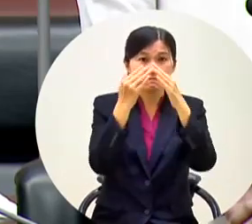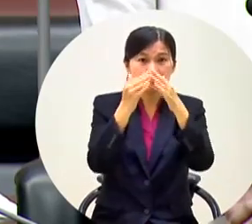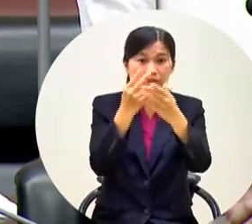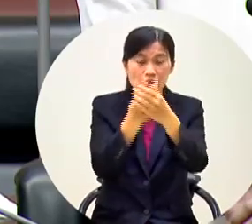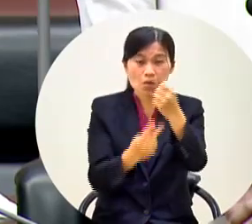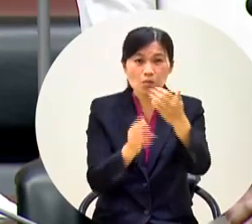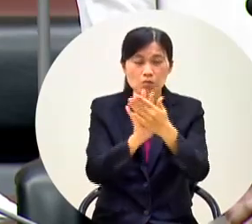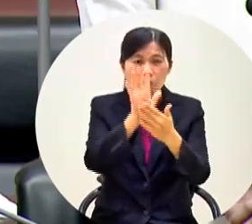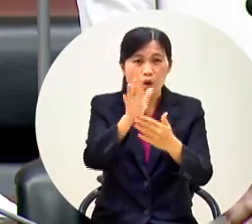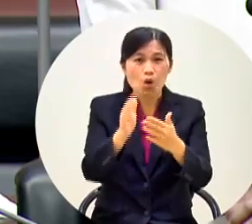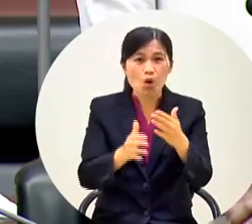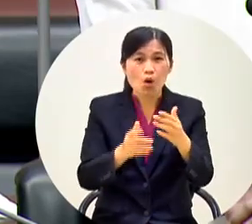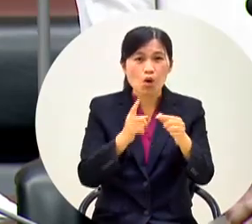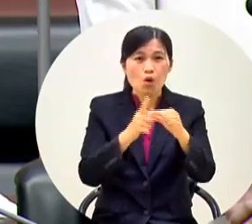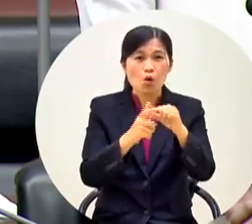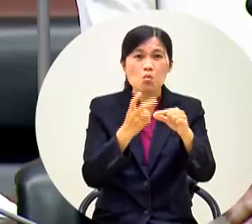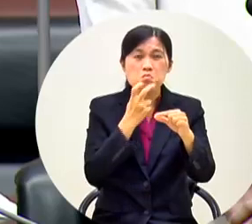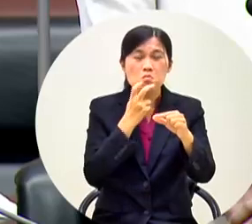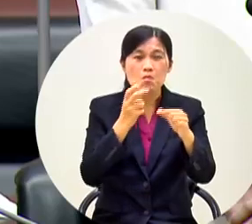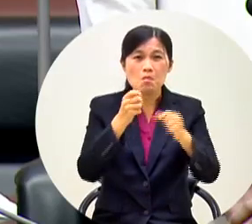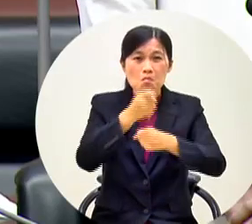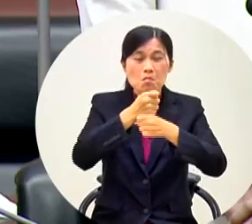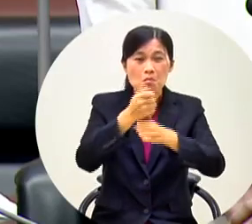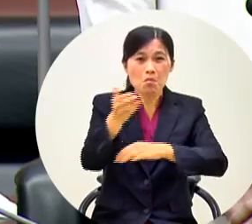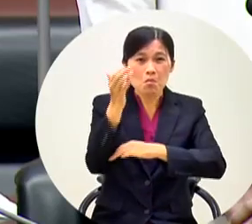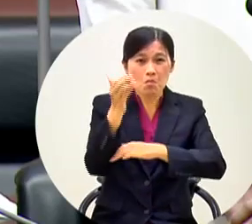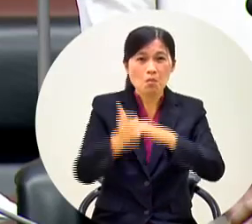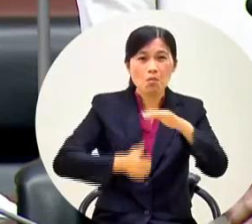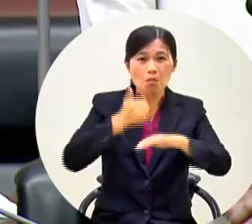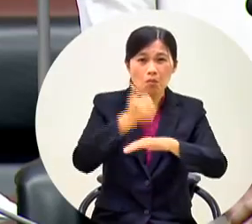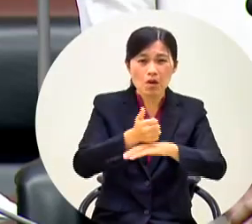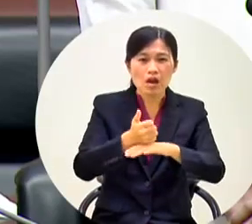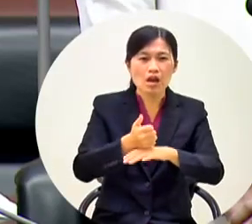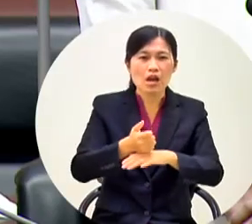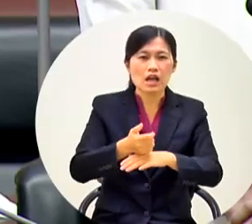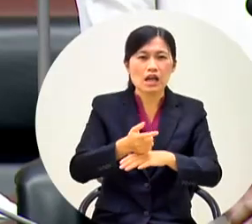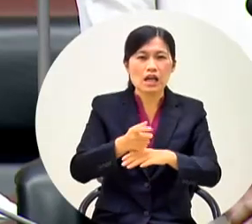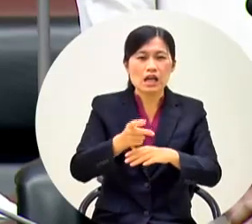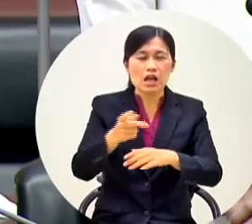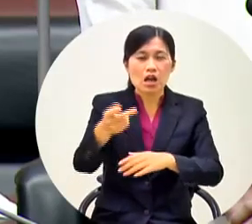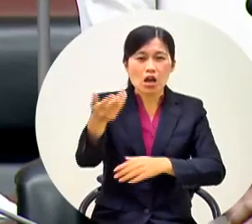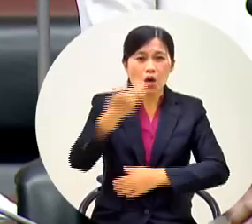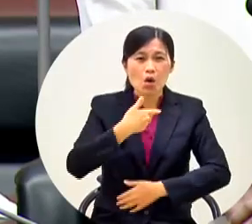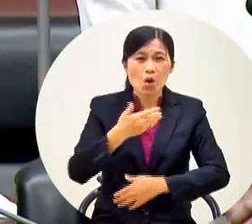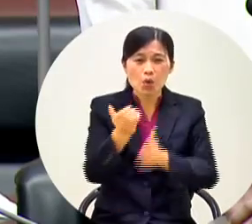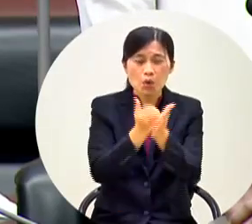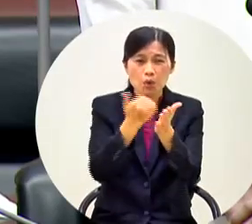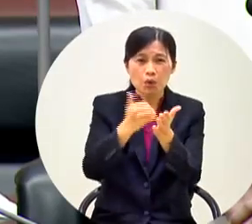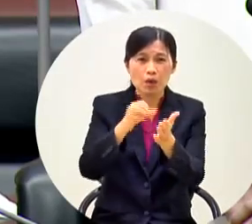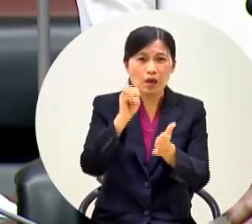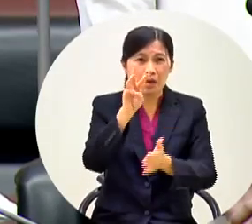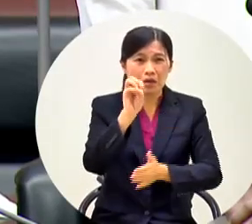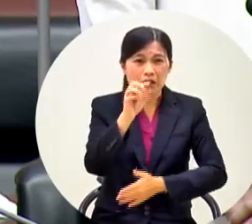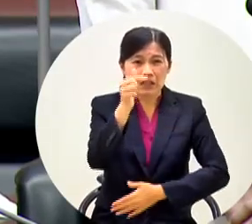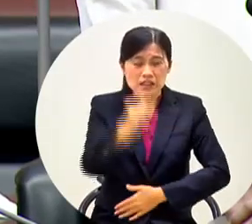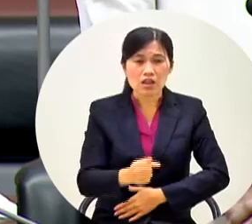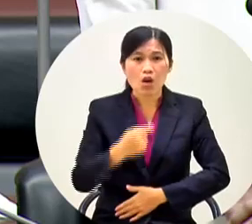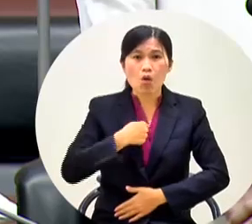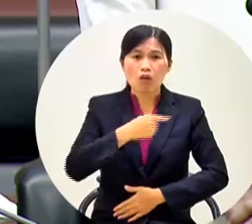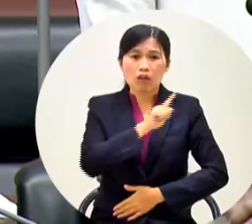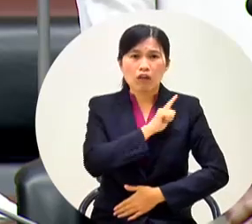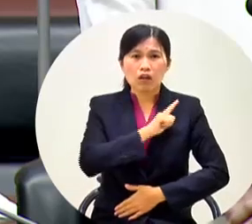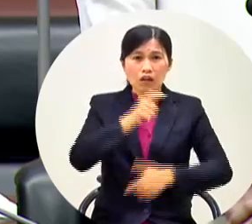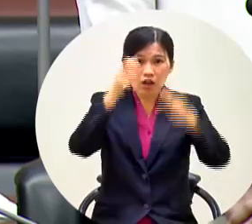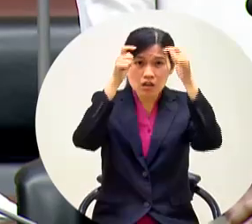给高雄市政府超过300亿的预算。由高雄市政府自己编预算承担，而且还